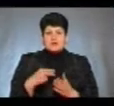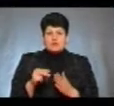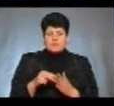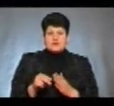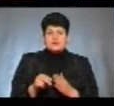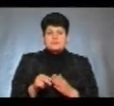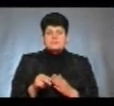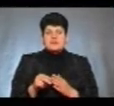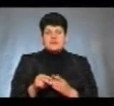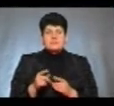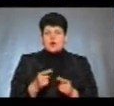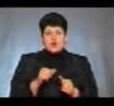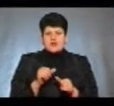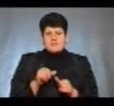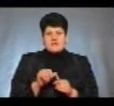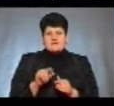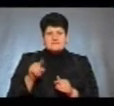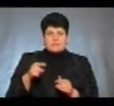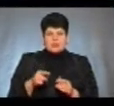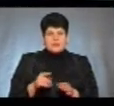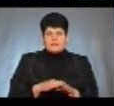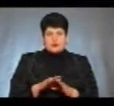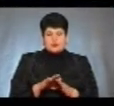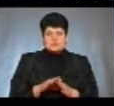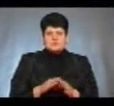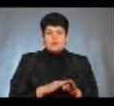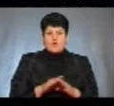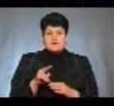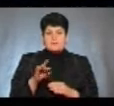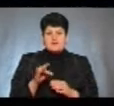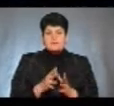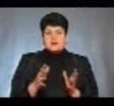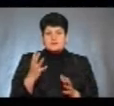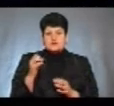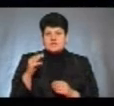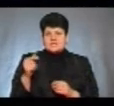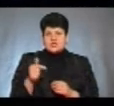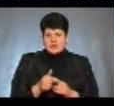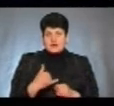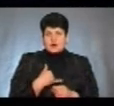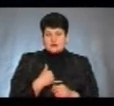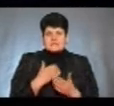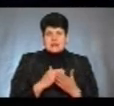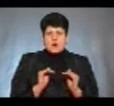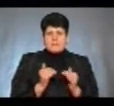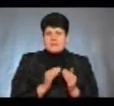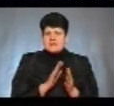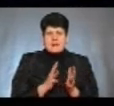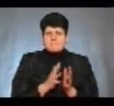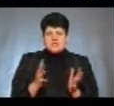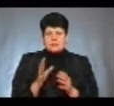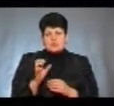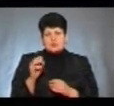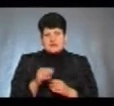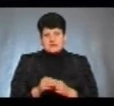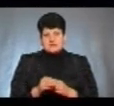закупили, ми деякі вимоги не витримали, тому що з повним приводом коштував автомобіль більше як 500 тисяч гривень. А сьогодні в нас є обмеження не більше як 500